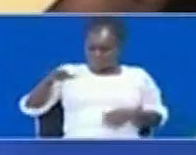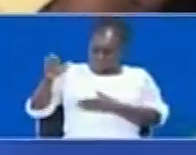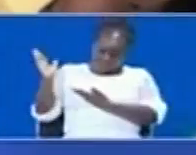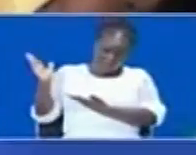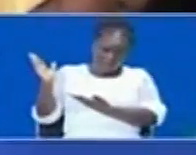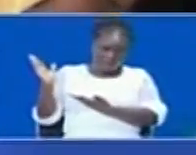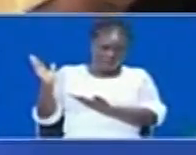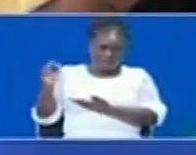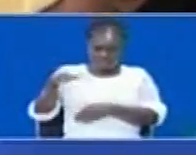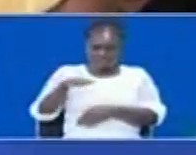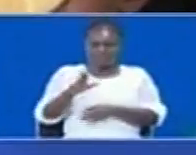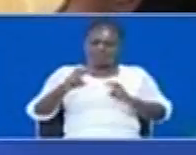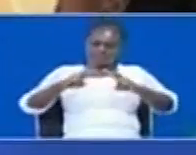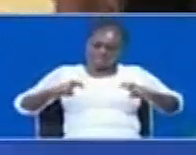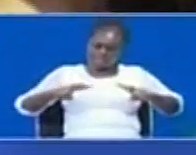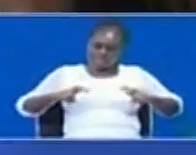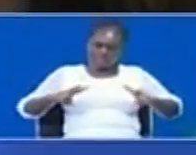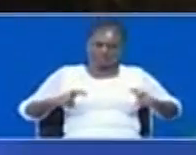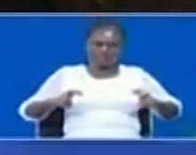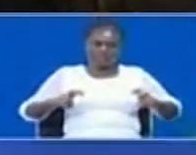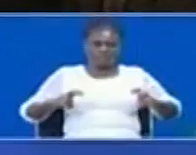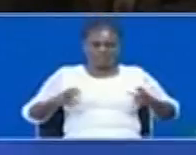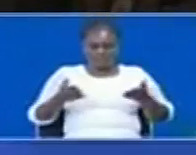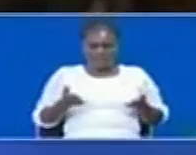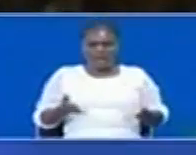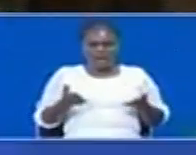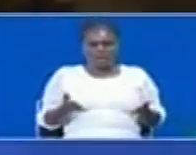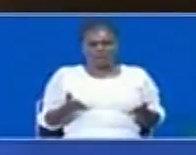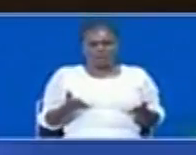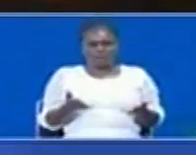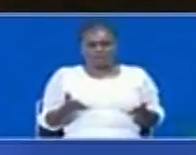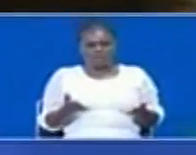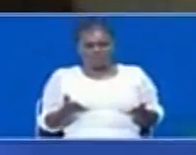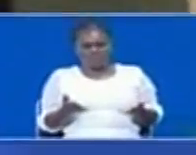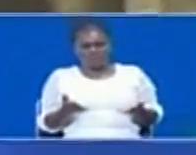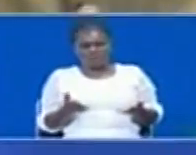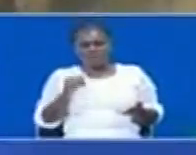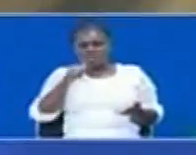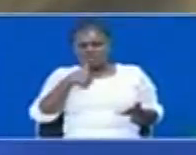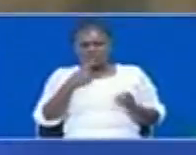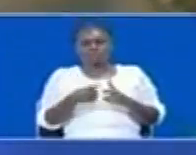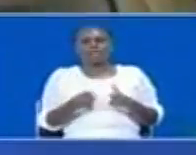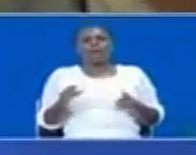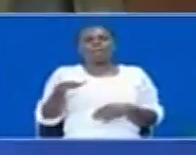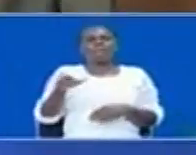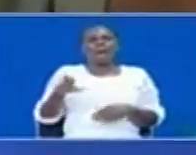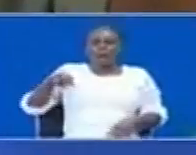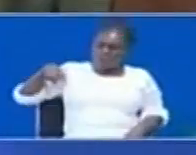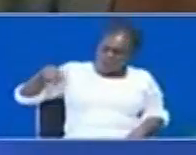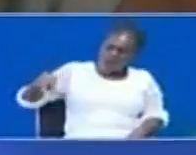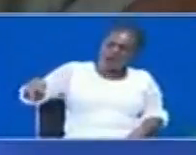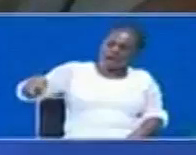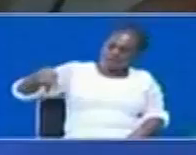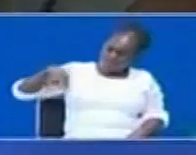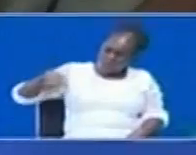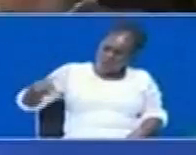ni mustakabali wao wanatafuta. Mustakabali ambao kwa sasa unaonekana kutokuwa na mwamko mpya. Wao utembea kila siku